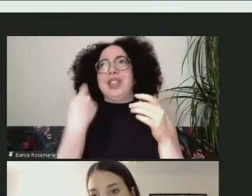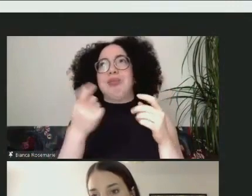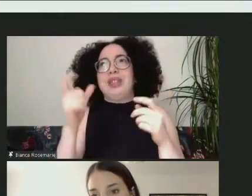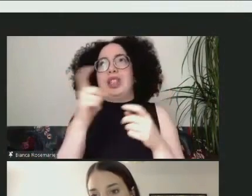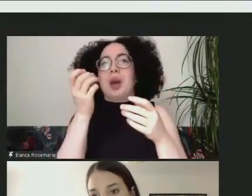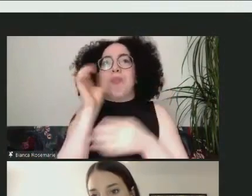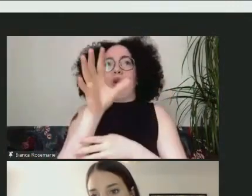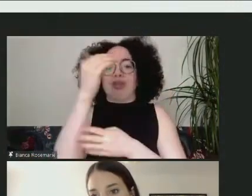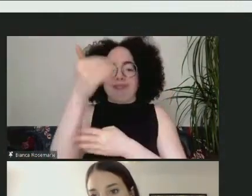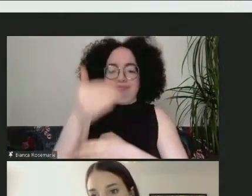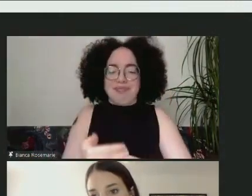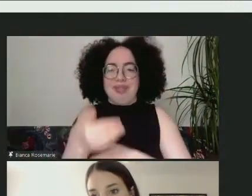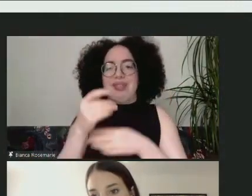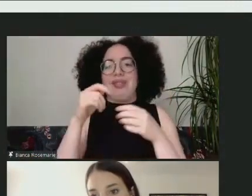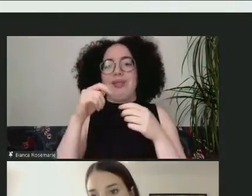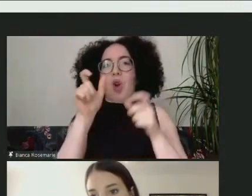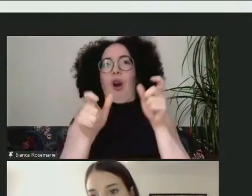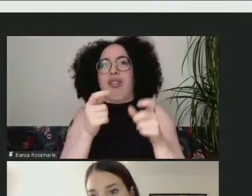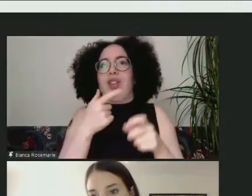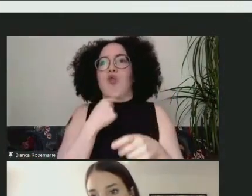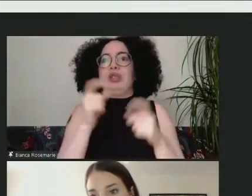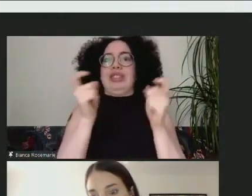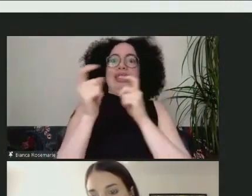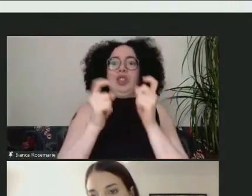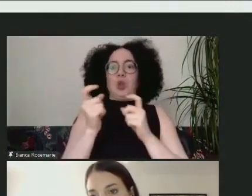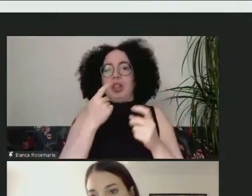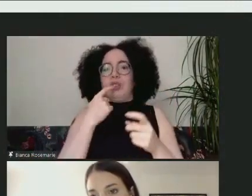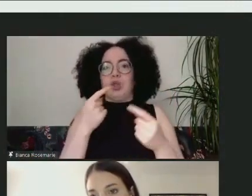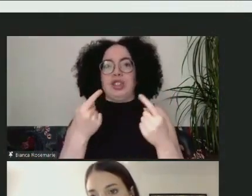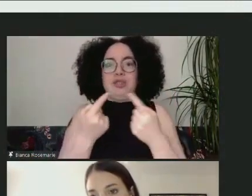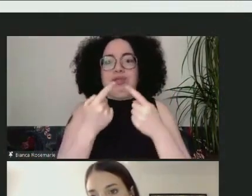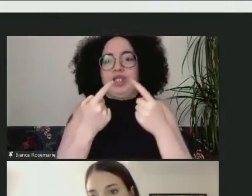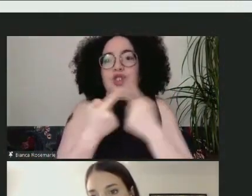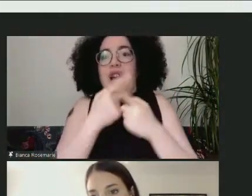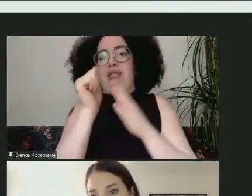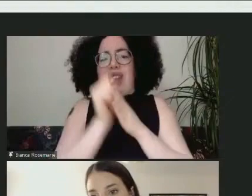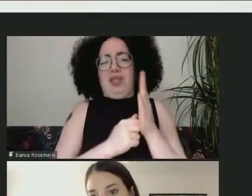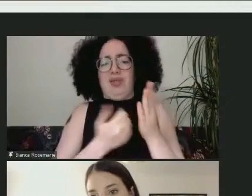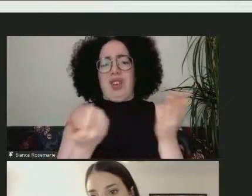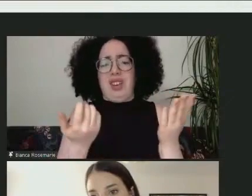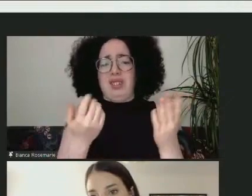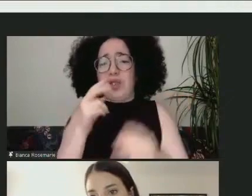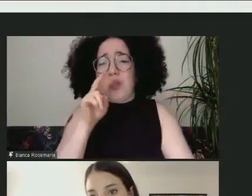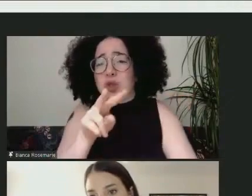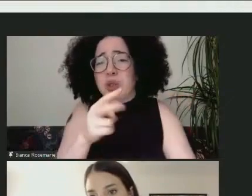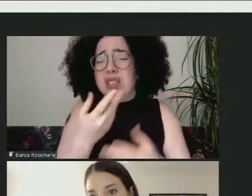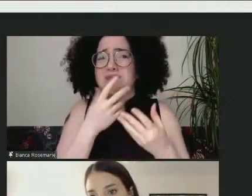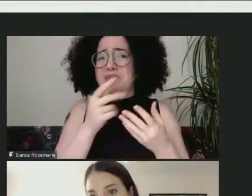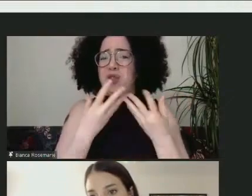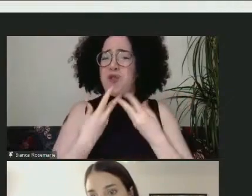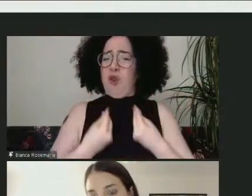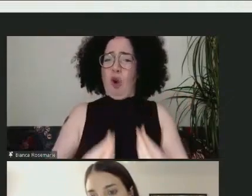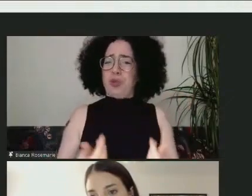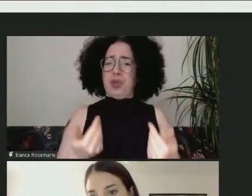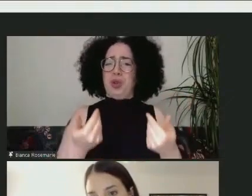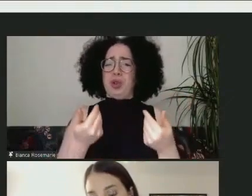Und auf Instagram ist auch so, da hat man eben dann viele Posts und die Personen diskutieren dann auch und fangen dann womöglich auch zu